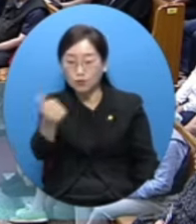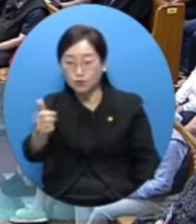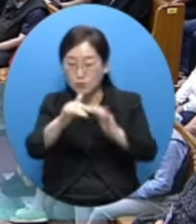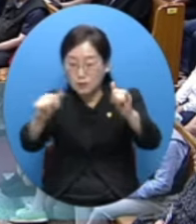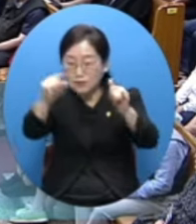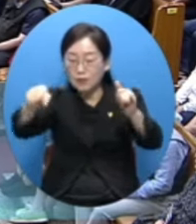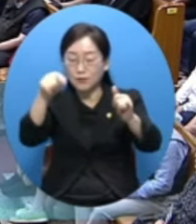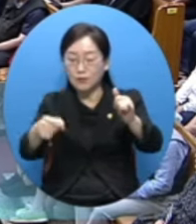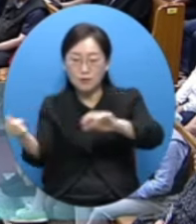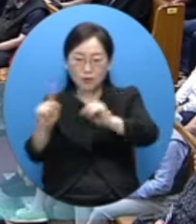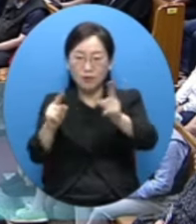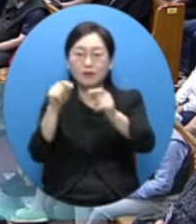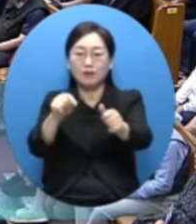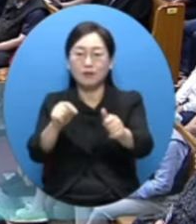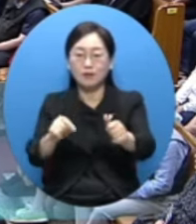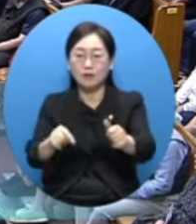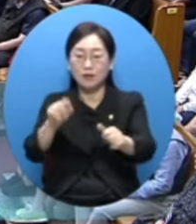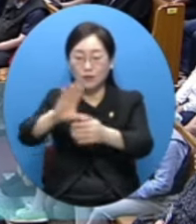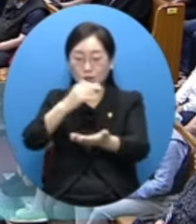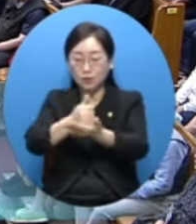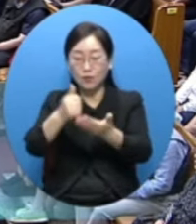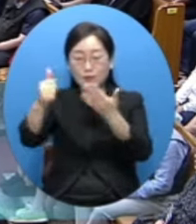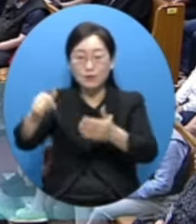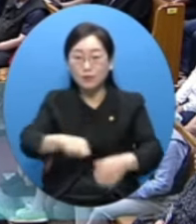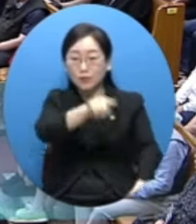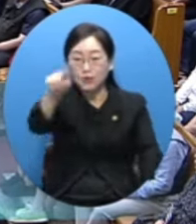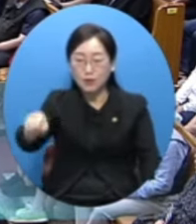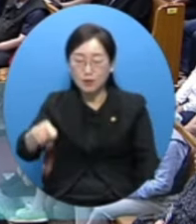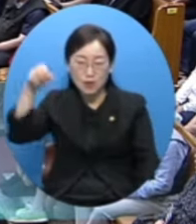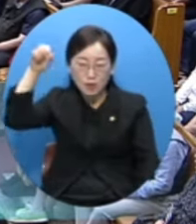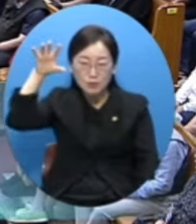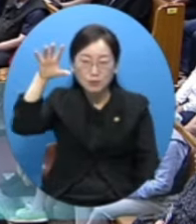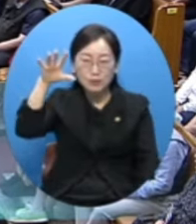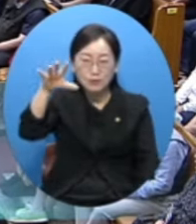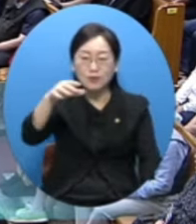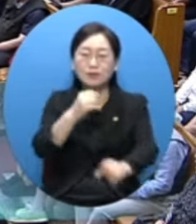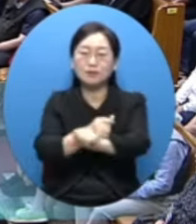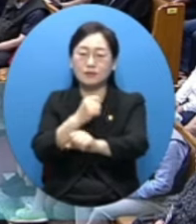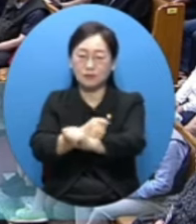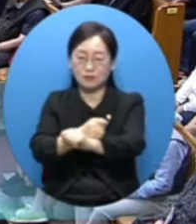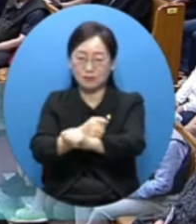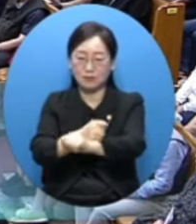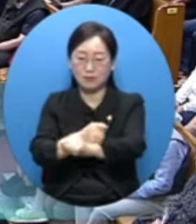가운데서 일어나라 그리스도께서 너에게 비추이시리라 하셨느니라.